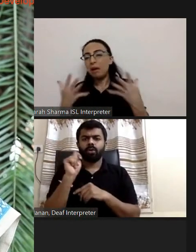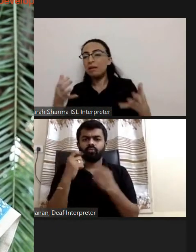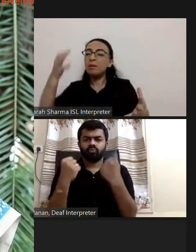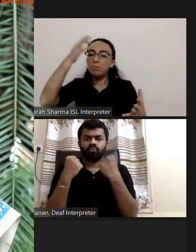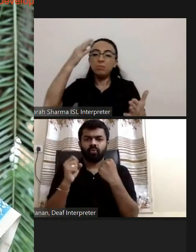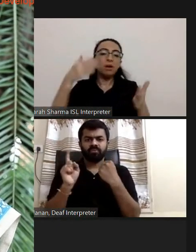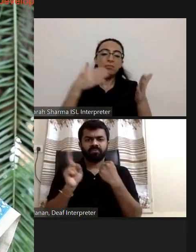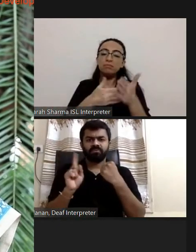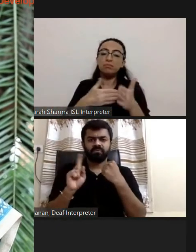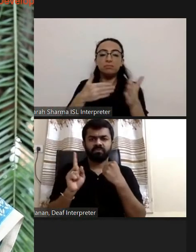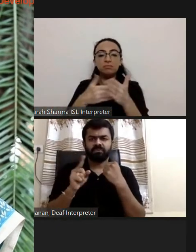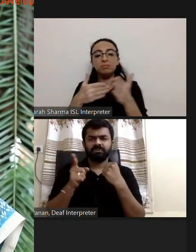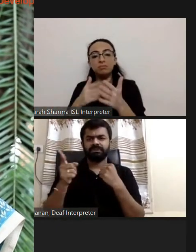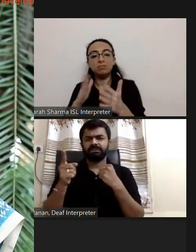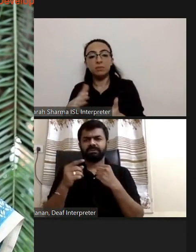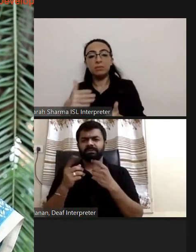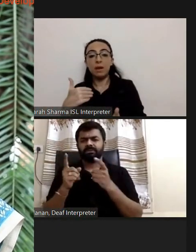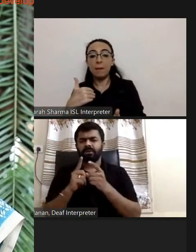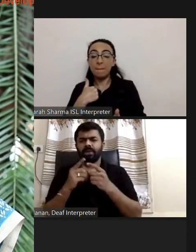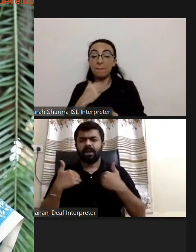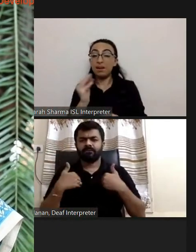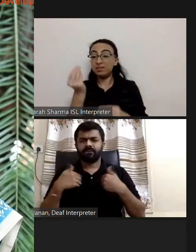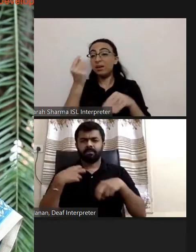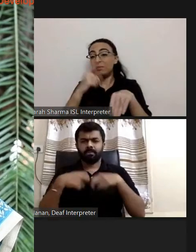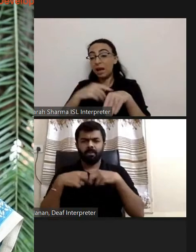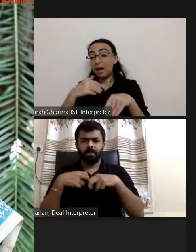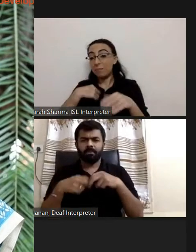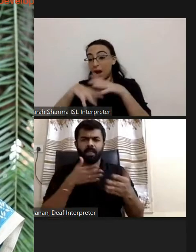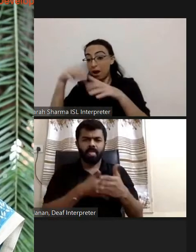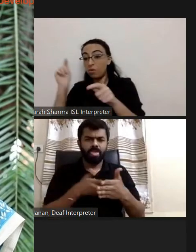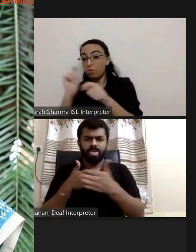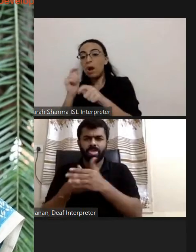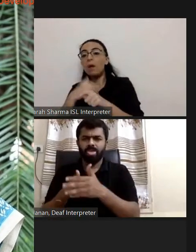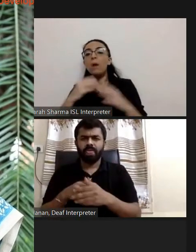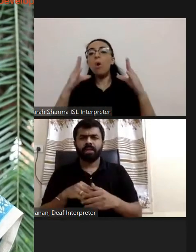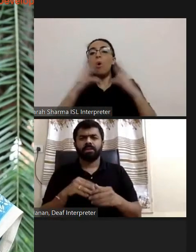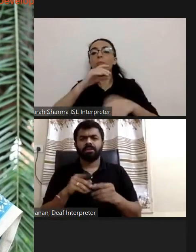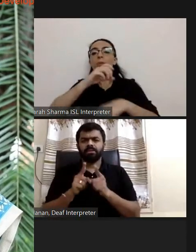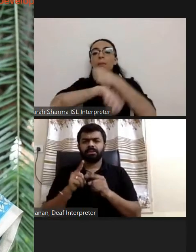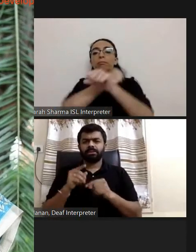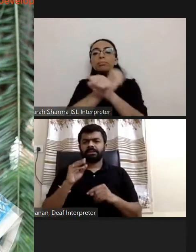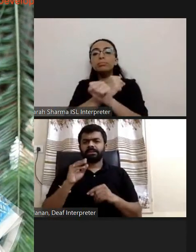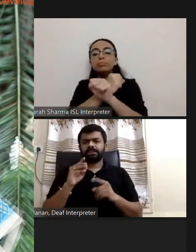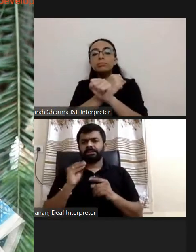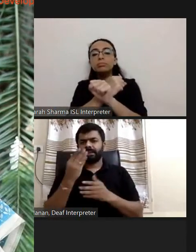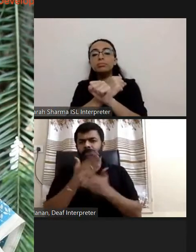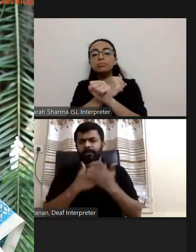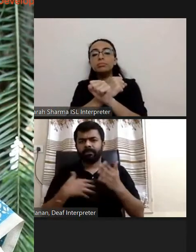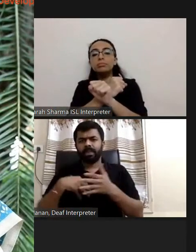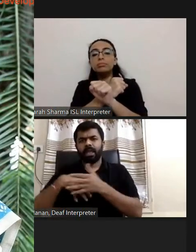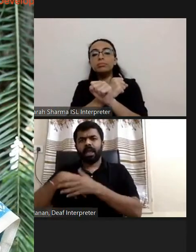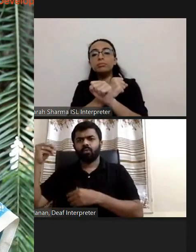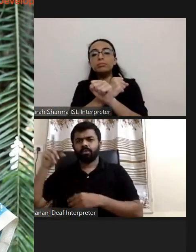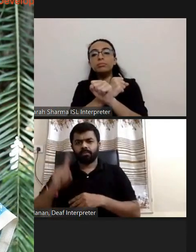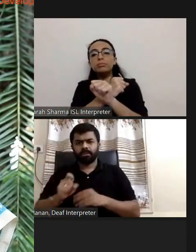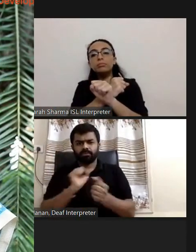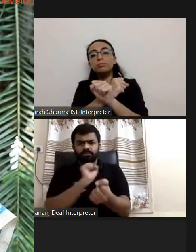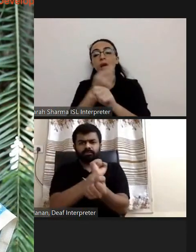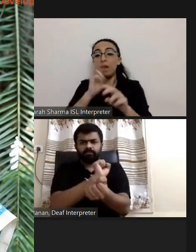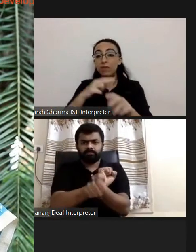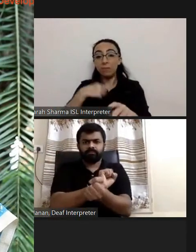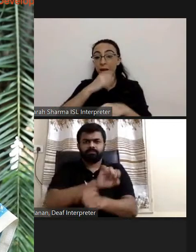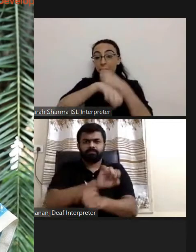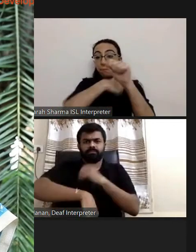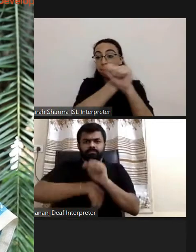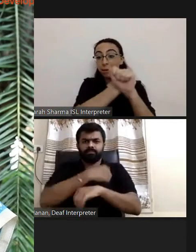కానీ కట్టేసుకొని ఇంట్లో పని చేసుకొని మళ్ళీ ఆ పిల్లవాడిని చూసుకుంటా అంటే ఎక్కడికి పని పోయేది కానీ లేదు. నా కొడుకుకి 10